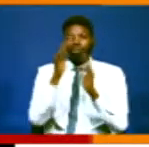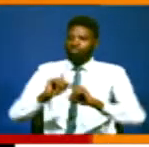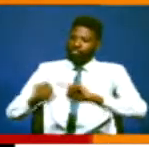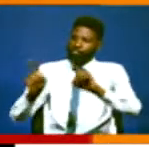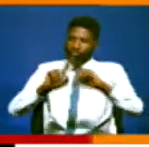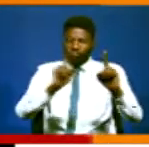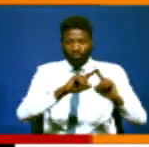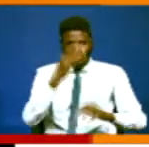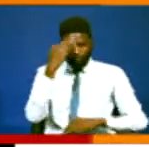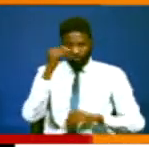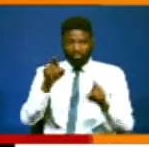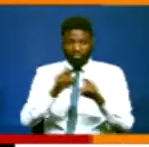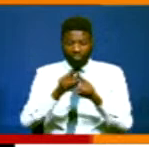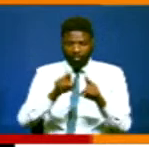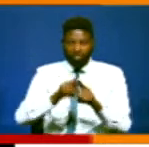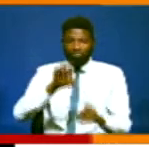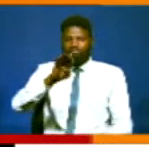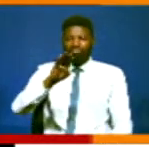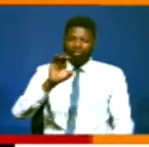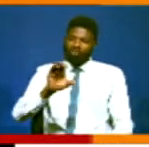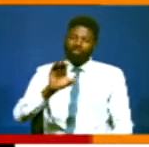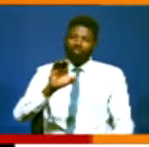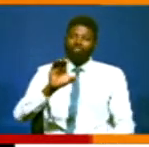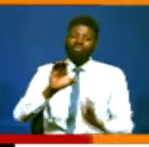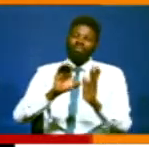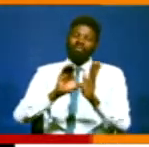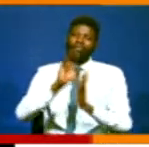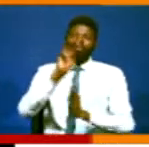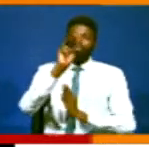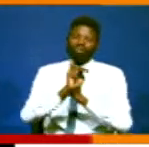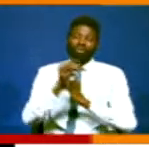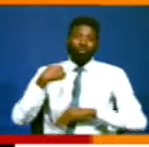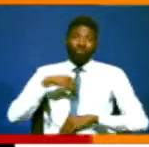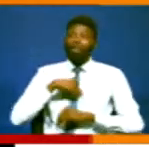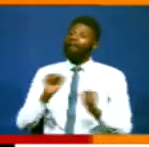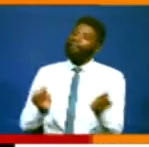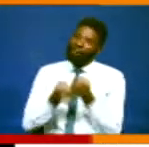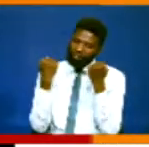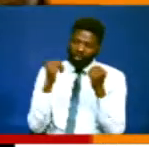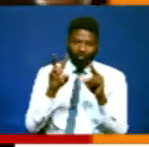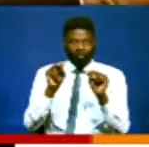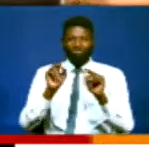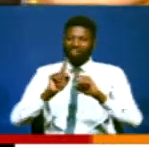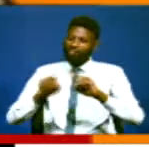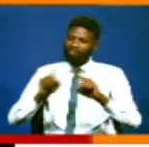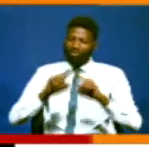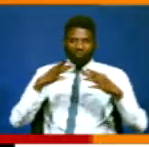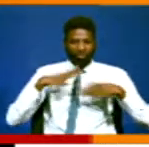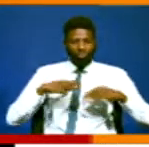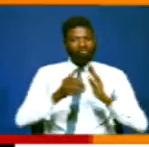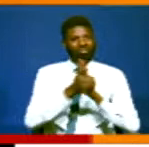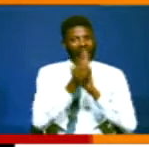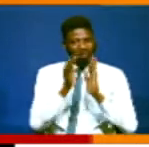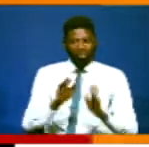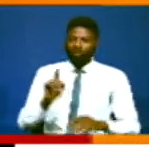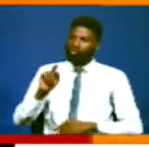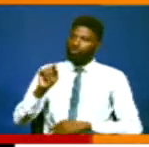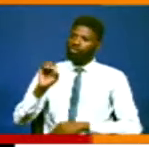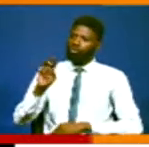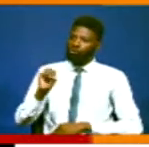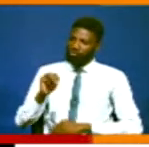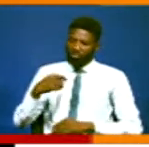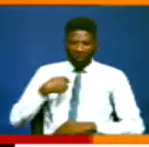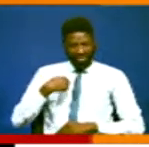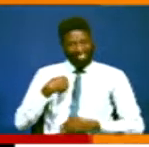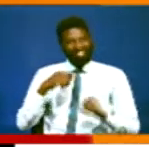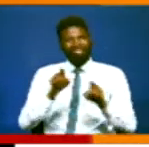huu mtaala wa CBC hatujajipata hapa kiajali. Watu mbalimbali, Tom akiwa hapa, mimi mwenyewe, kote